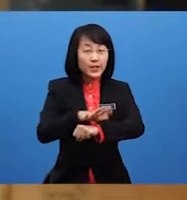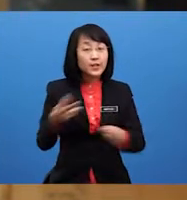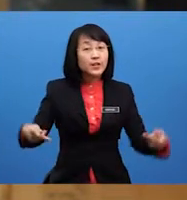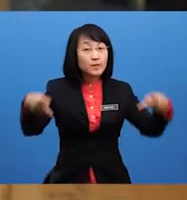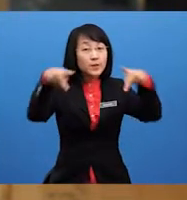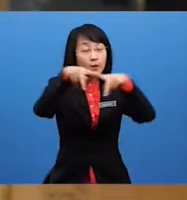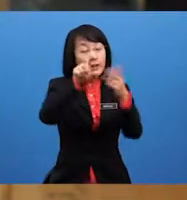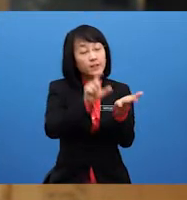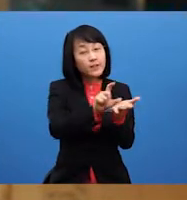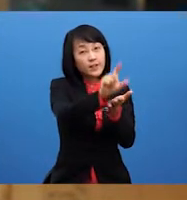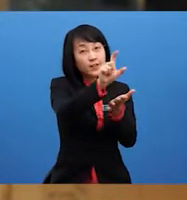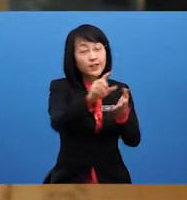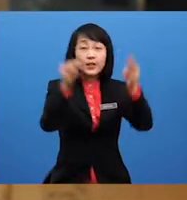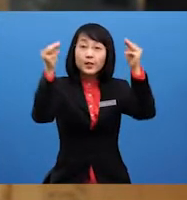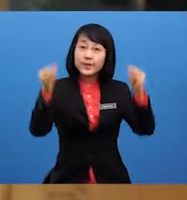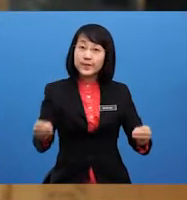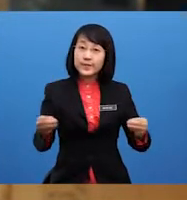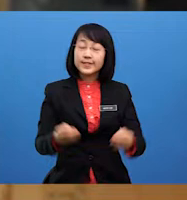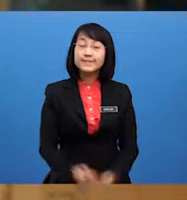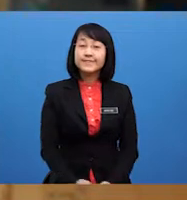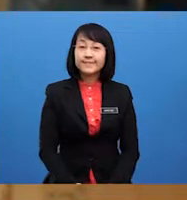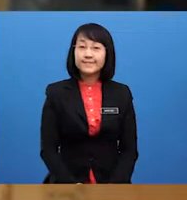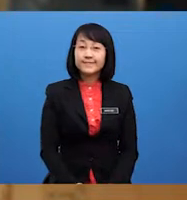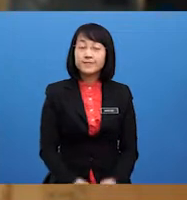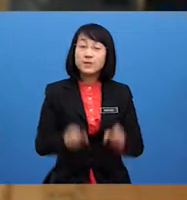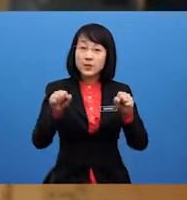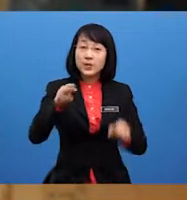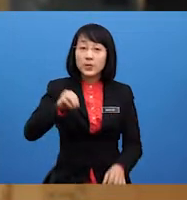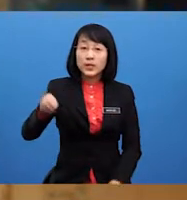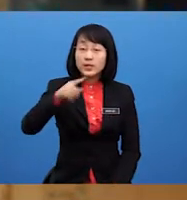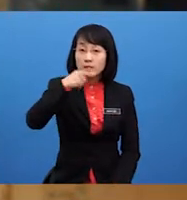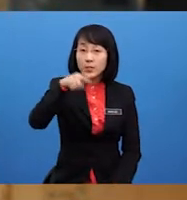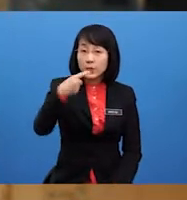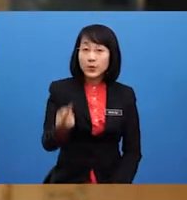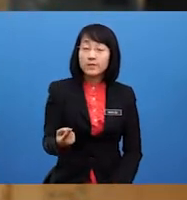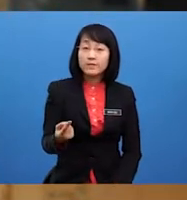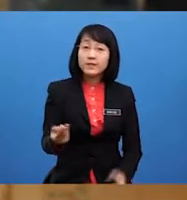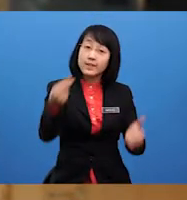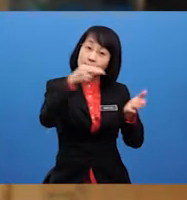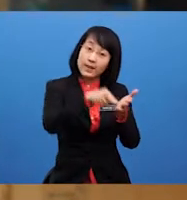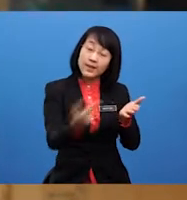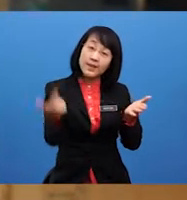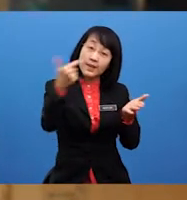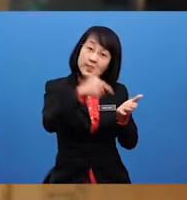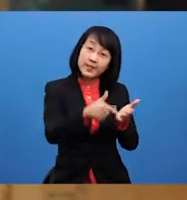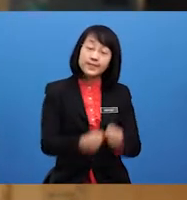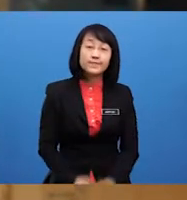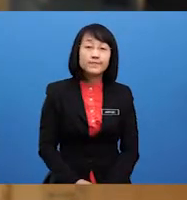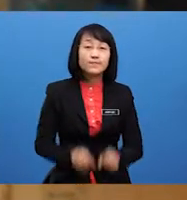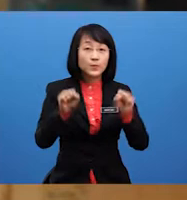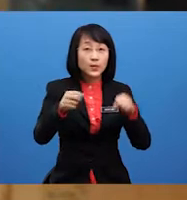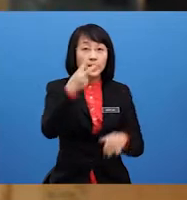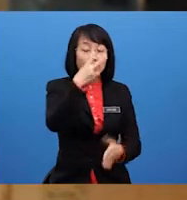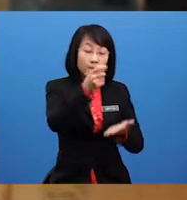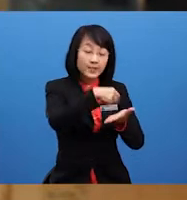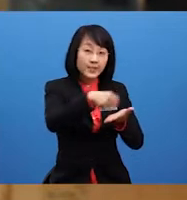keperluan kalori manusia. Boleh murid-murid sebutkan semula sekali lagi? Boleh tengok catatan yang murid-murid